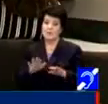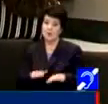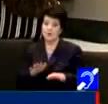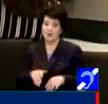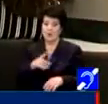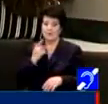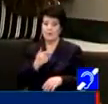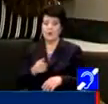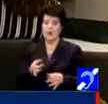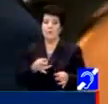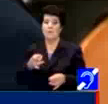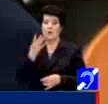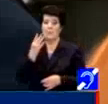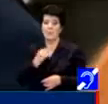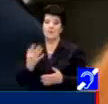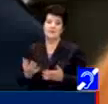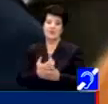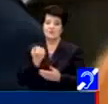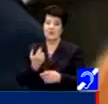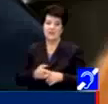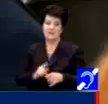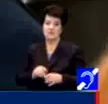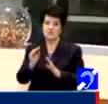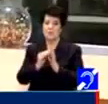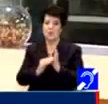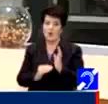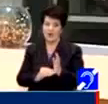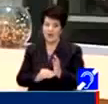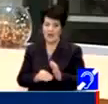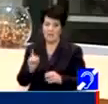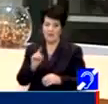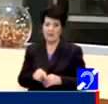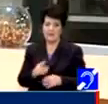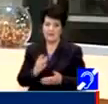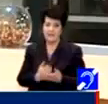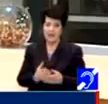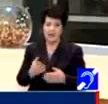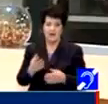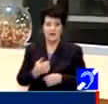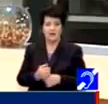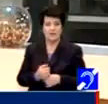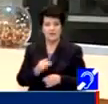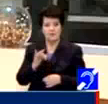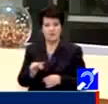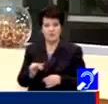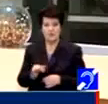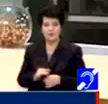că Republica Moldova are doar de câștigat din acest program. Aici este e-trade-ul și este